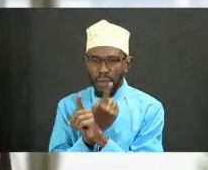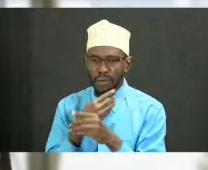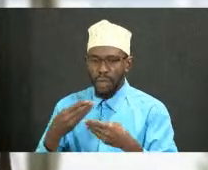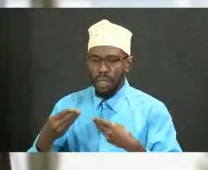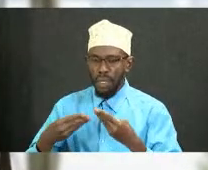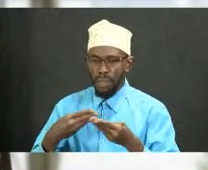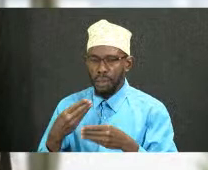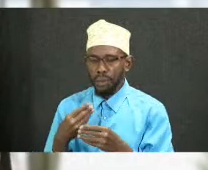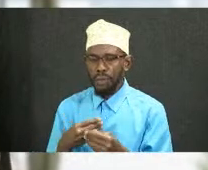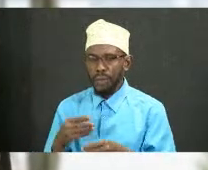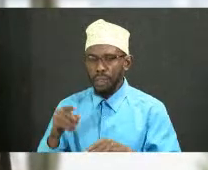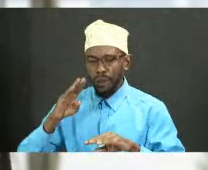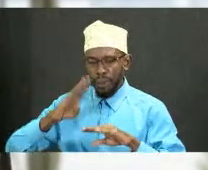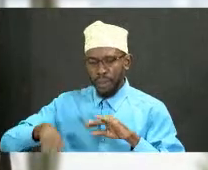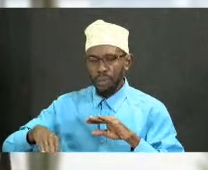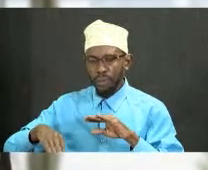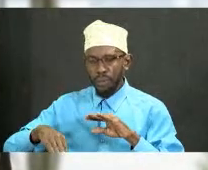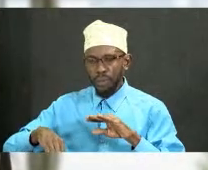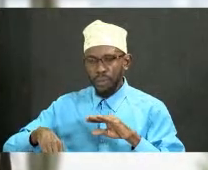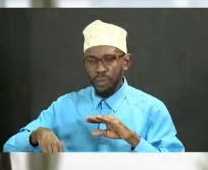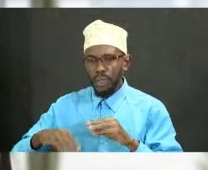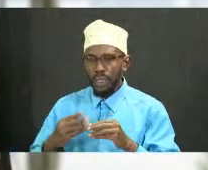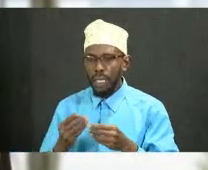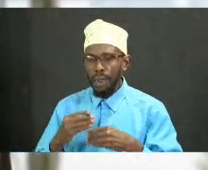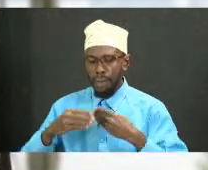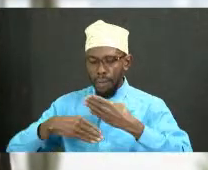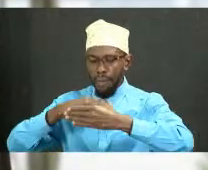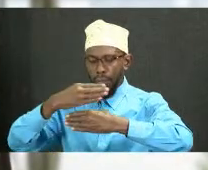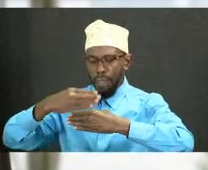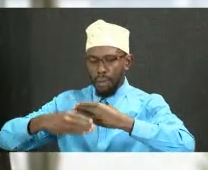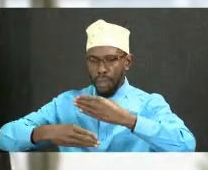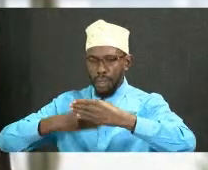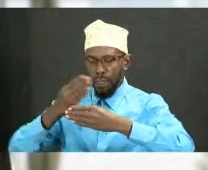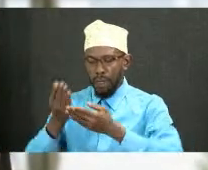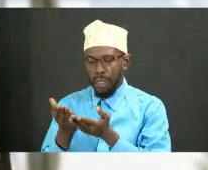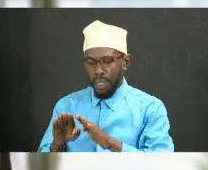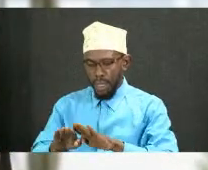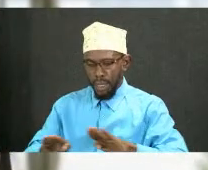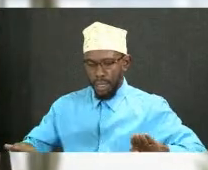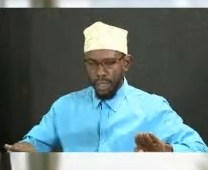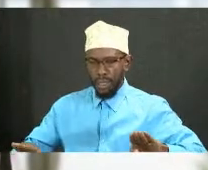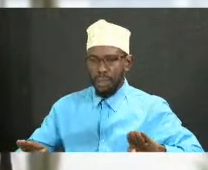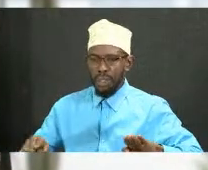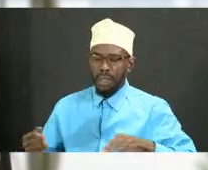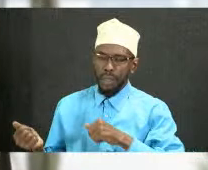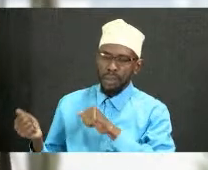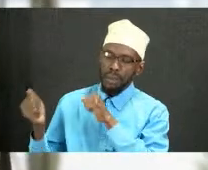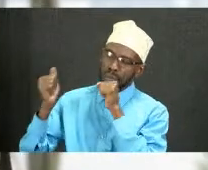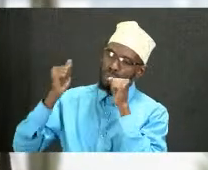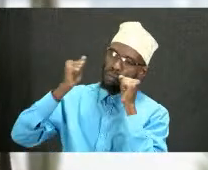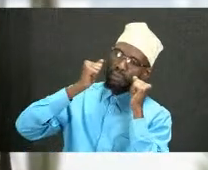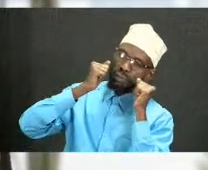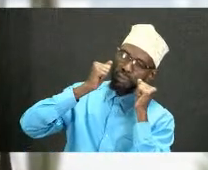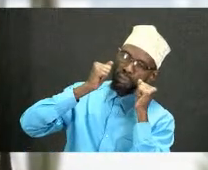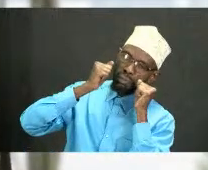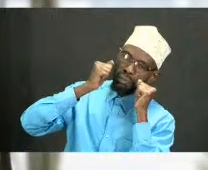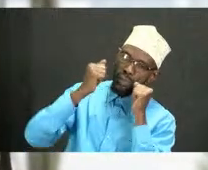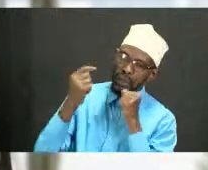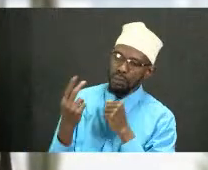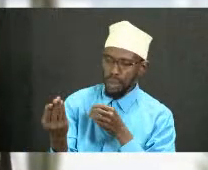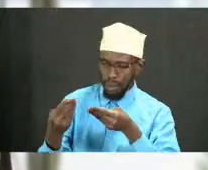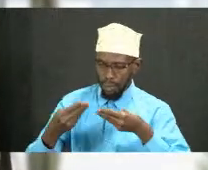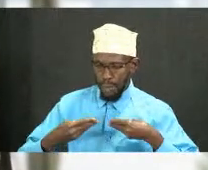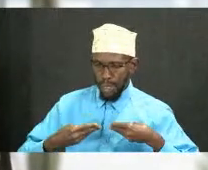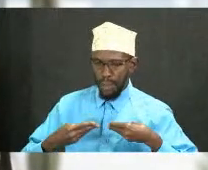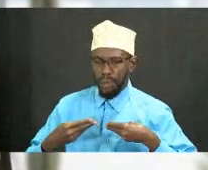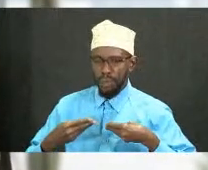hapo hivi, na kisha tuna kitambaa ambacho sisi hutandika nusu yake na nusu yake tukajifunika. Akamwambia niletee vitu